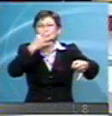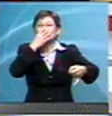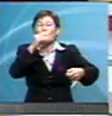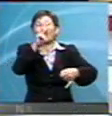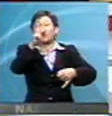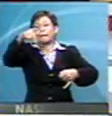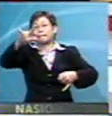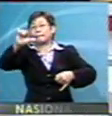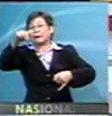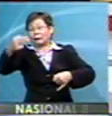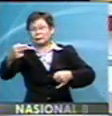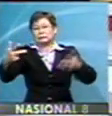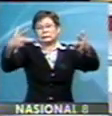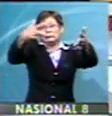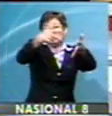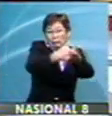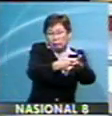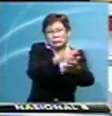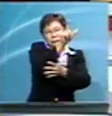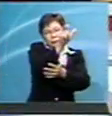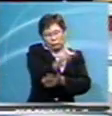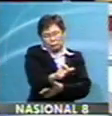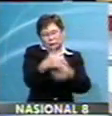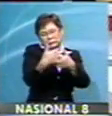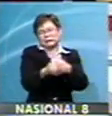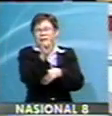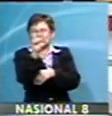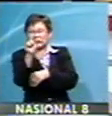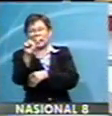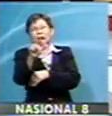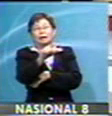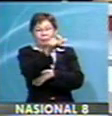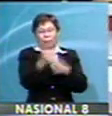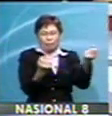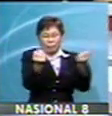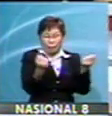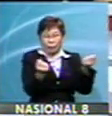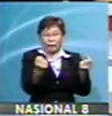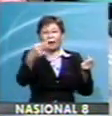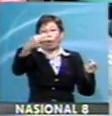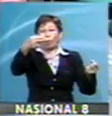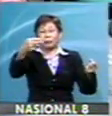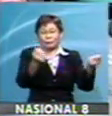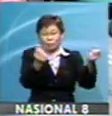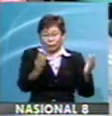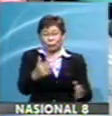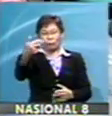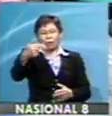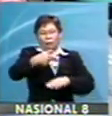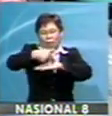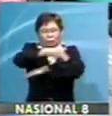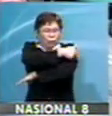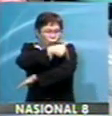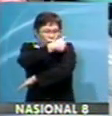tadi namun kemalangan itu menyebabkan hanya seorang cedera ringan mangsa ialah pemandu kereta Honda Civic dia dihantar ke